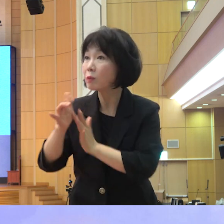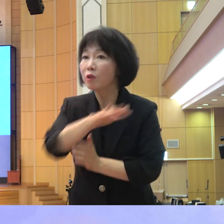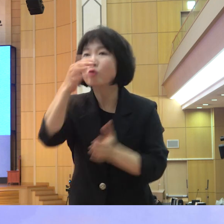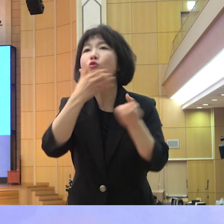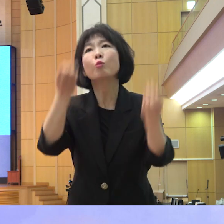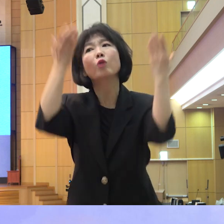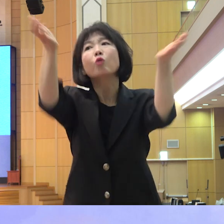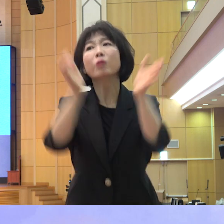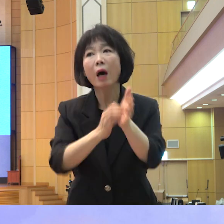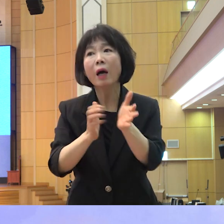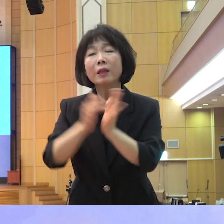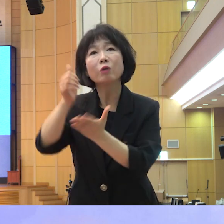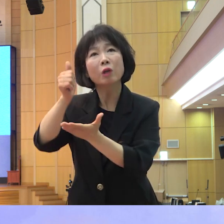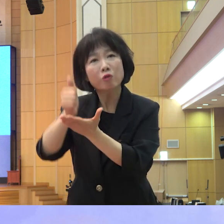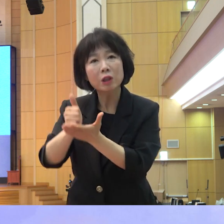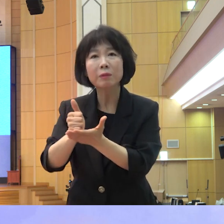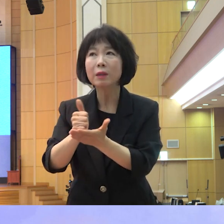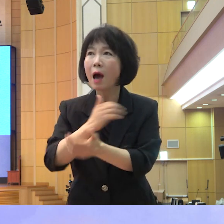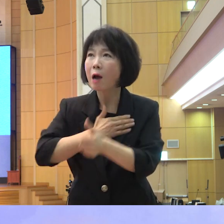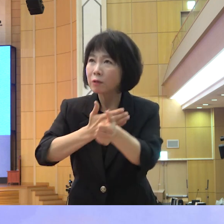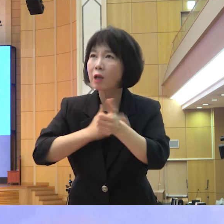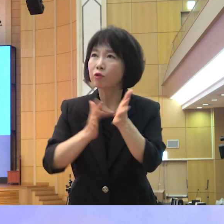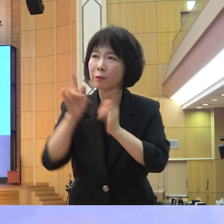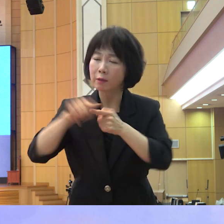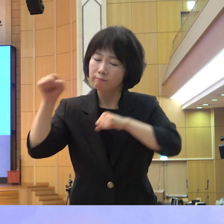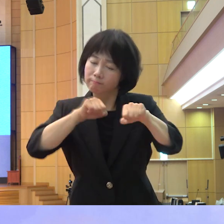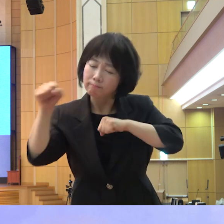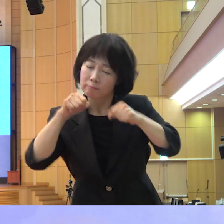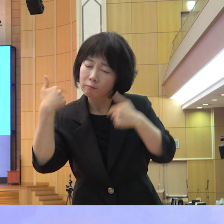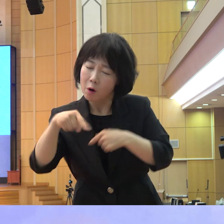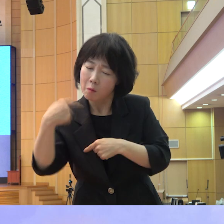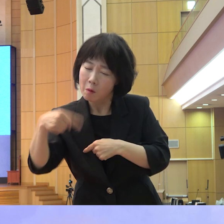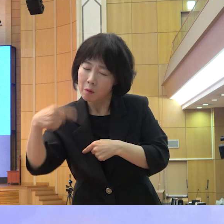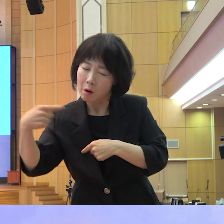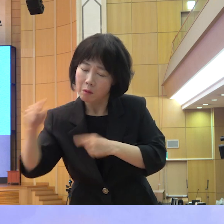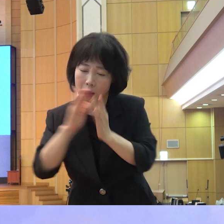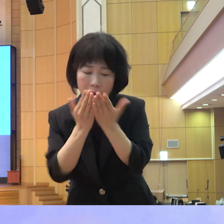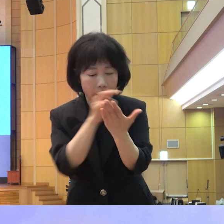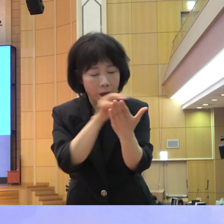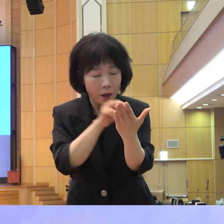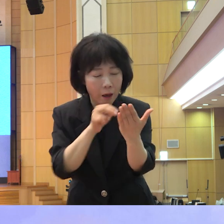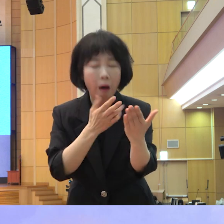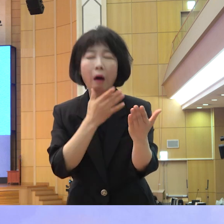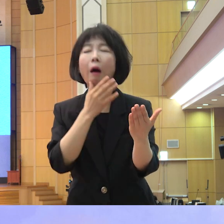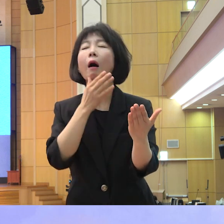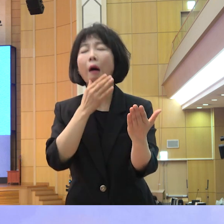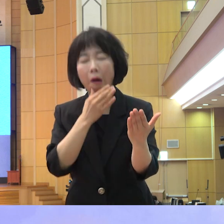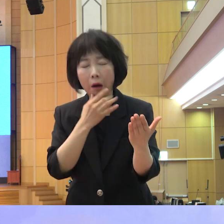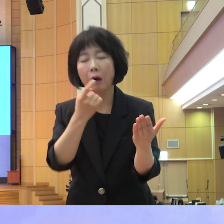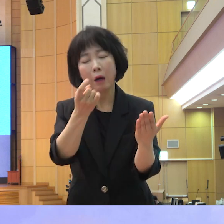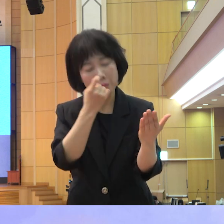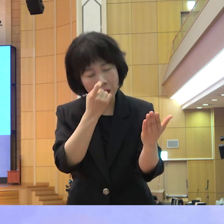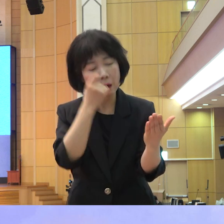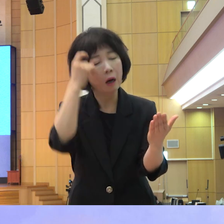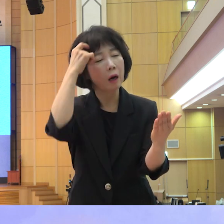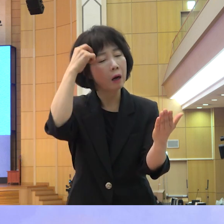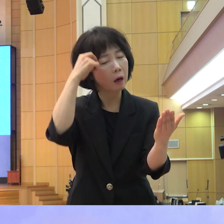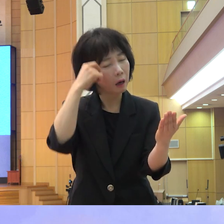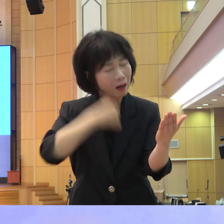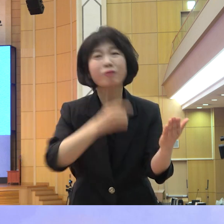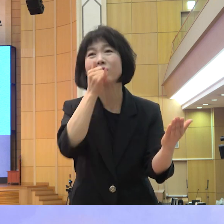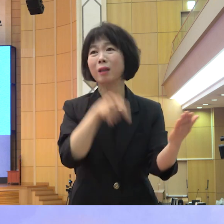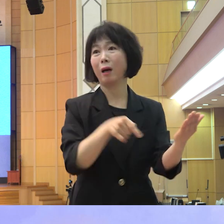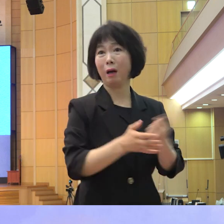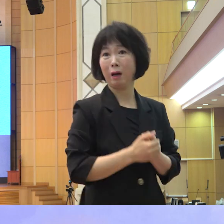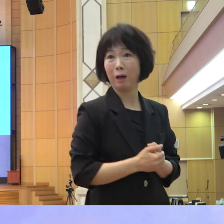축복한다. 예수님이 이렇게 하셨단다, 저렇게 하셨단다 하면서 이 책을 보고 아이들이랑 같이 스티커도